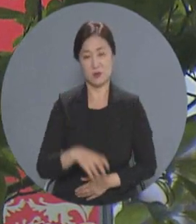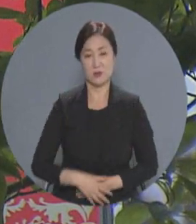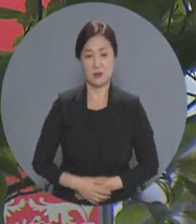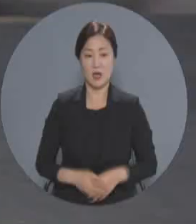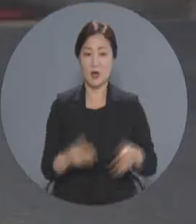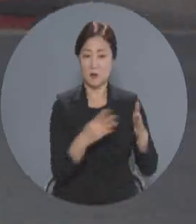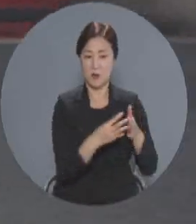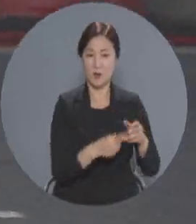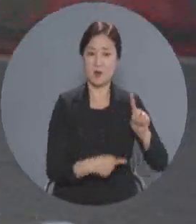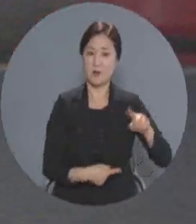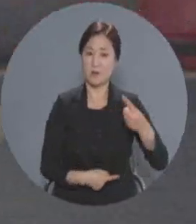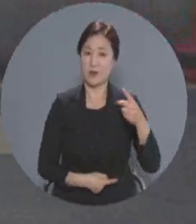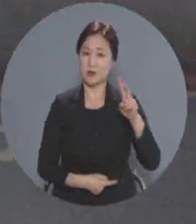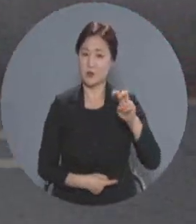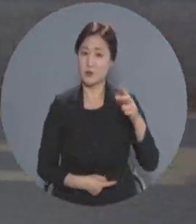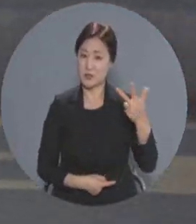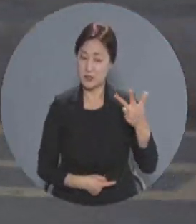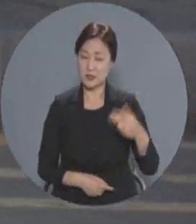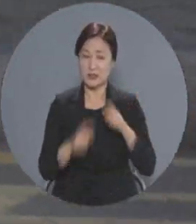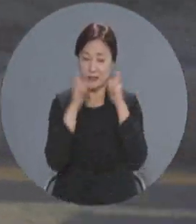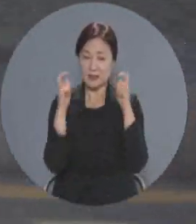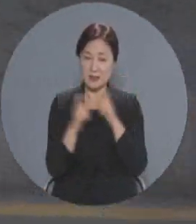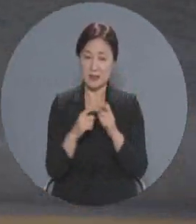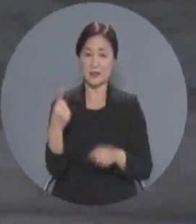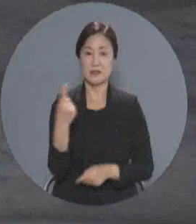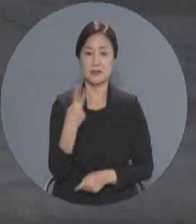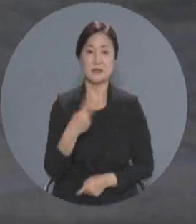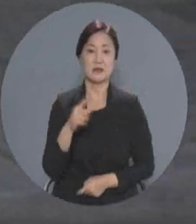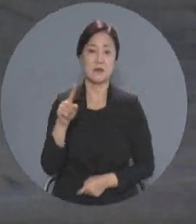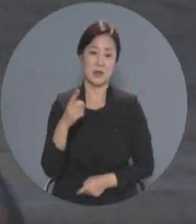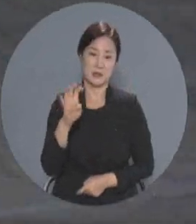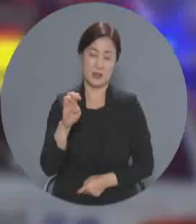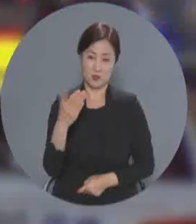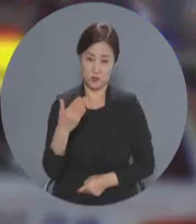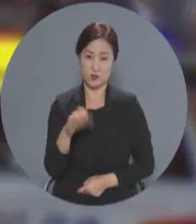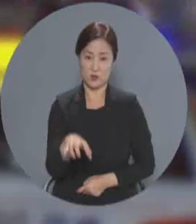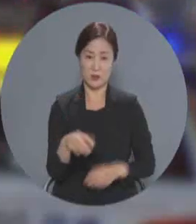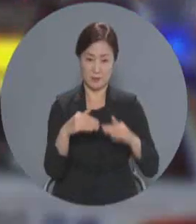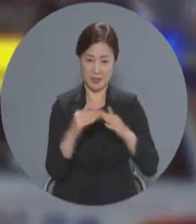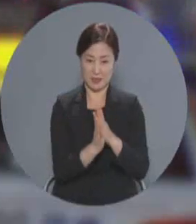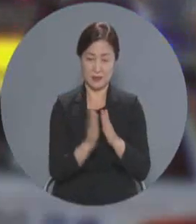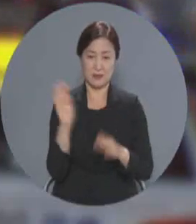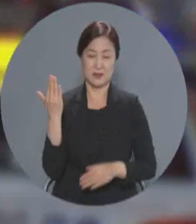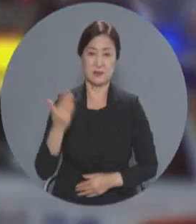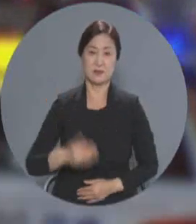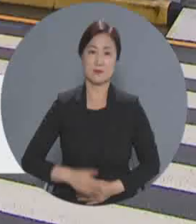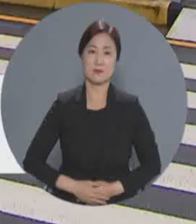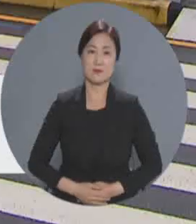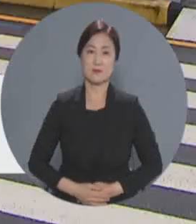법인 137개소, 개인 2,141개소입니다.